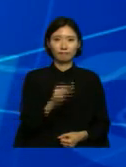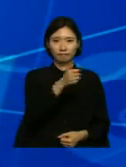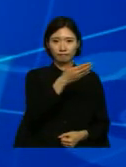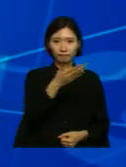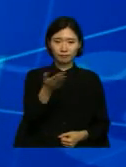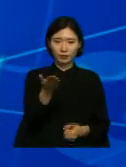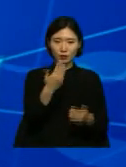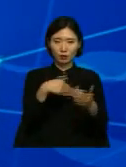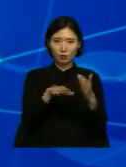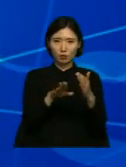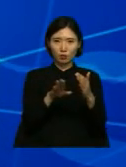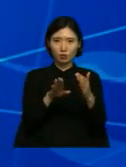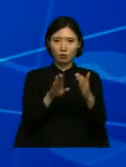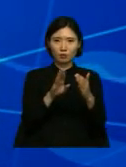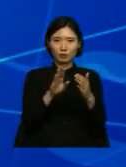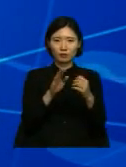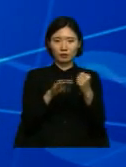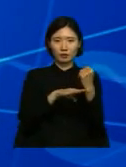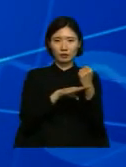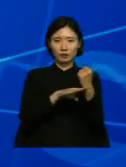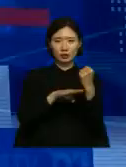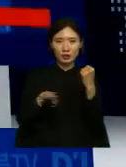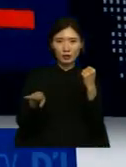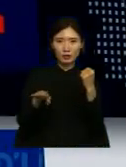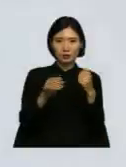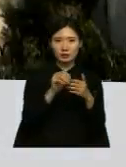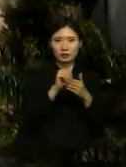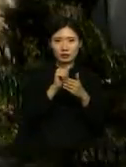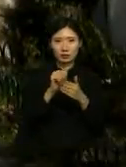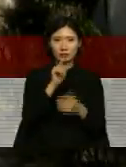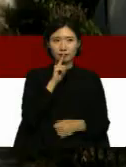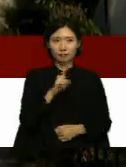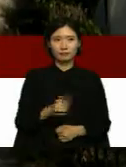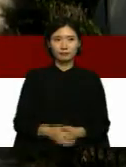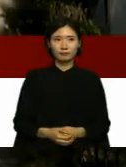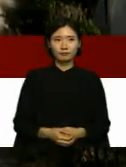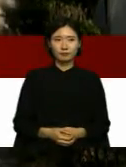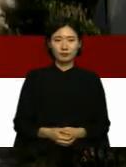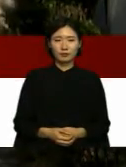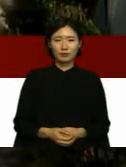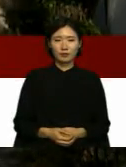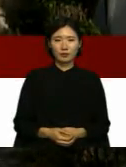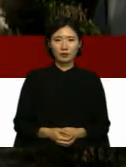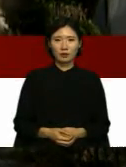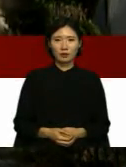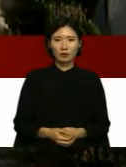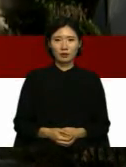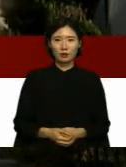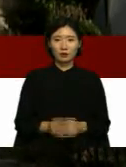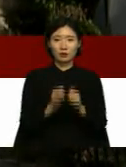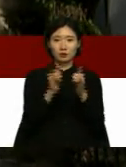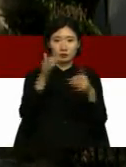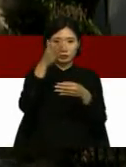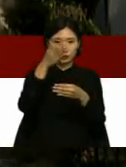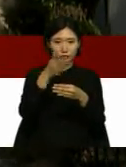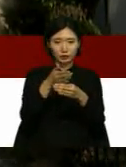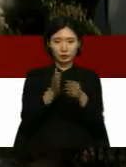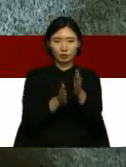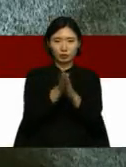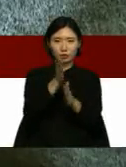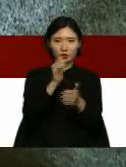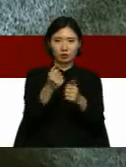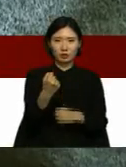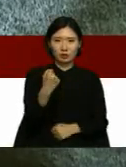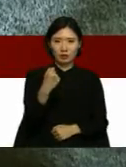하남시가 공공디자인 가이드라인 을 세운다 고 밝혔습니다 이에 따라 하남 c 는 시민 중심의 도시